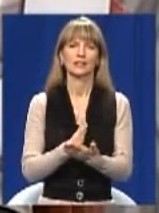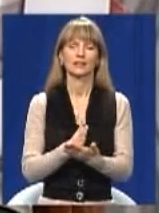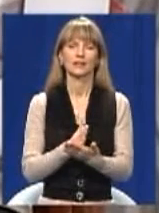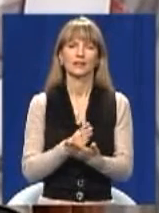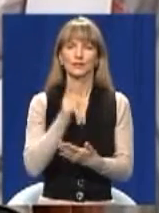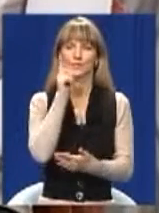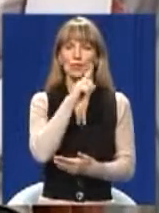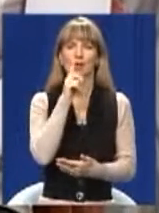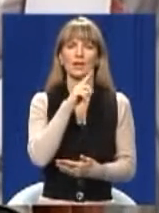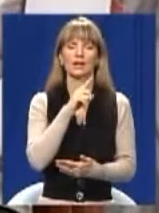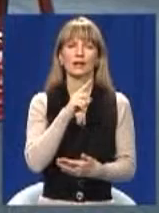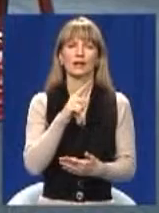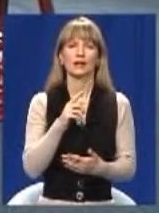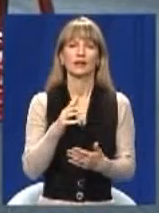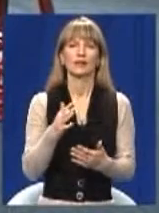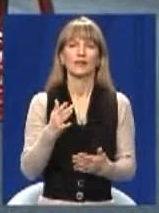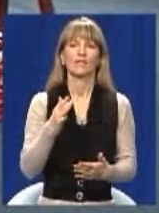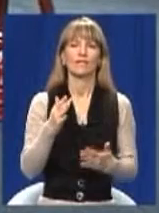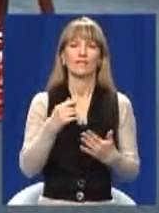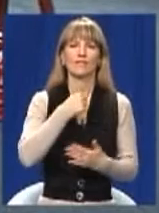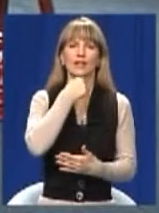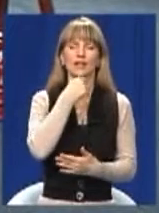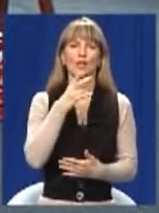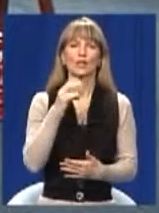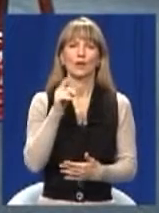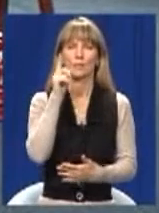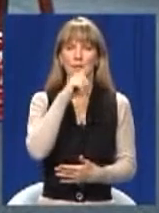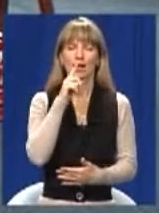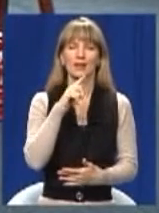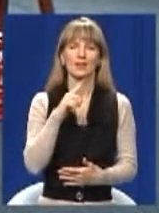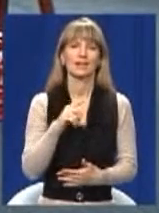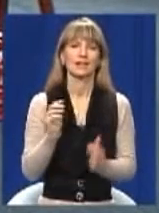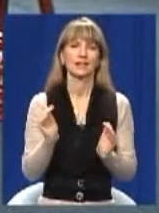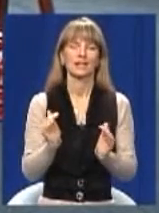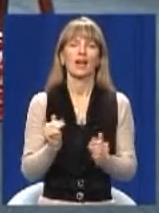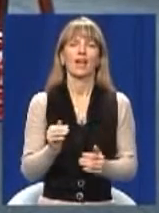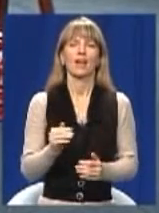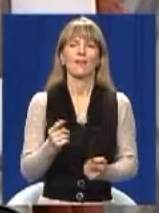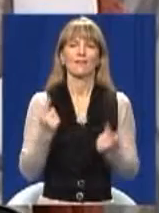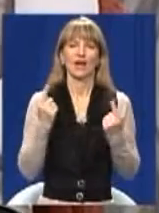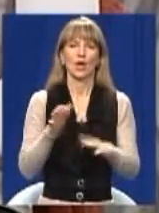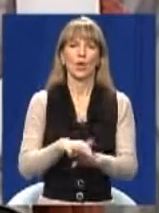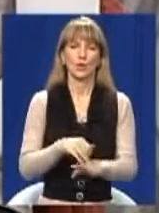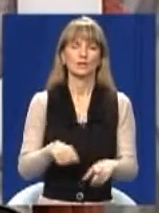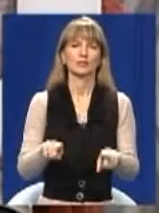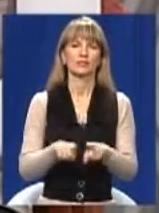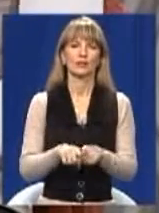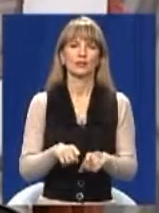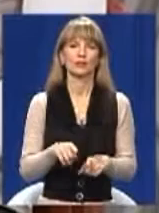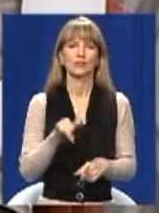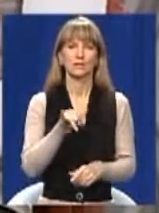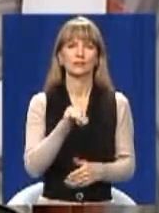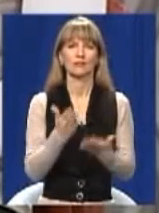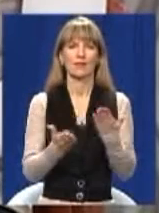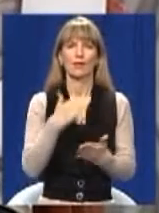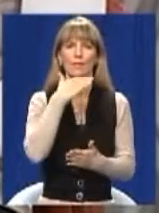маленька. Ну, більша, але намного маленька. Ну, великі котики вони також. Напевно, вони багато їдять,